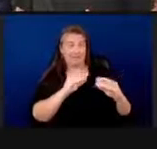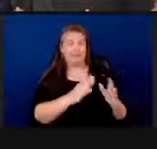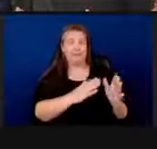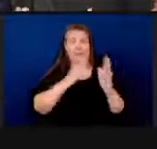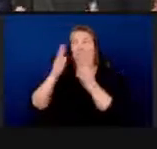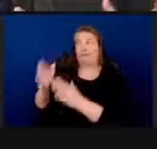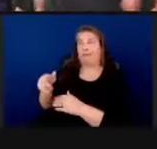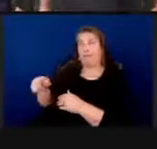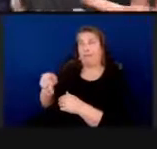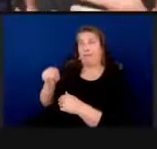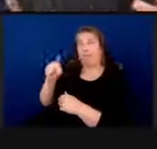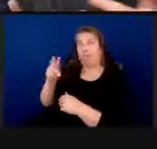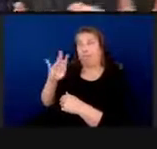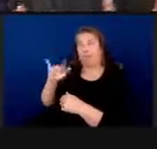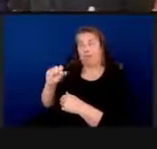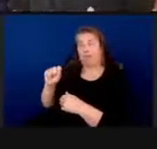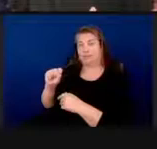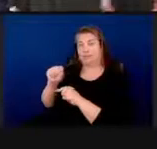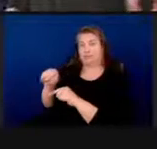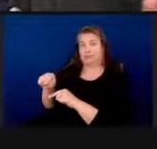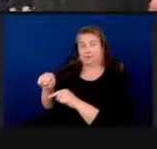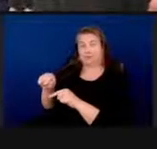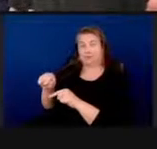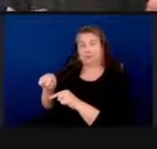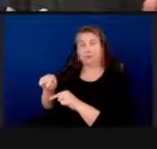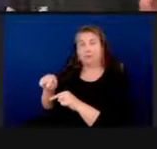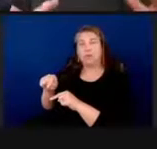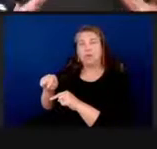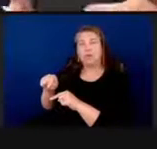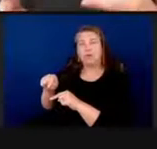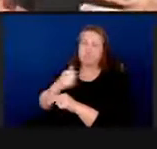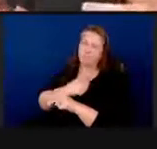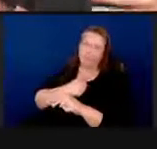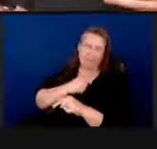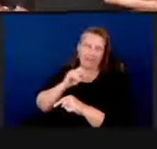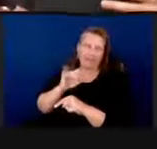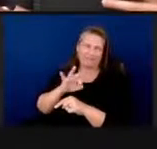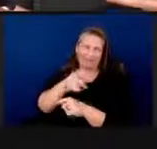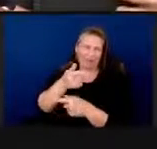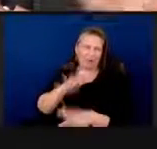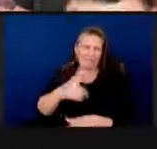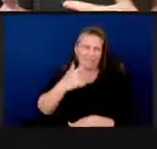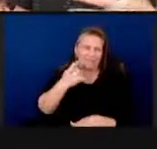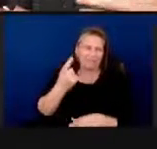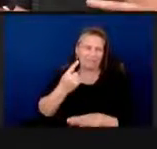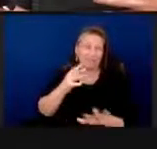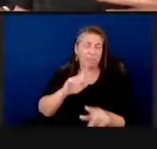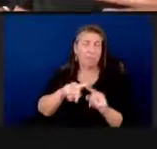في هذا الإطار. هل يحصل الأساتذة